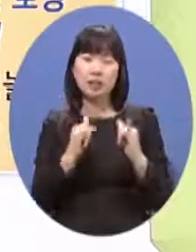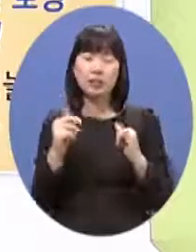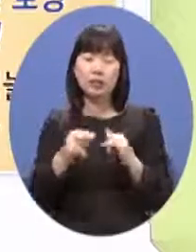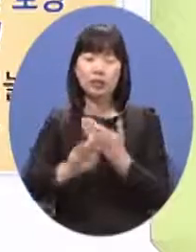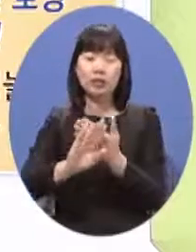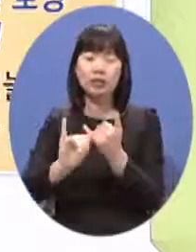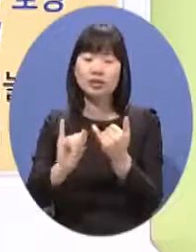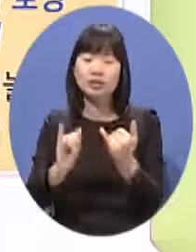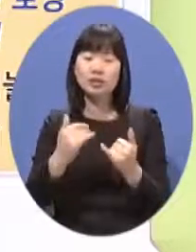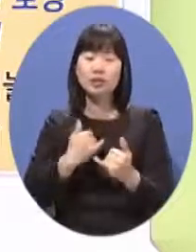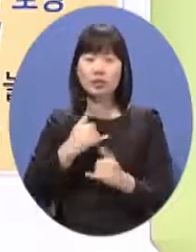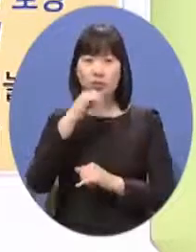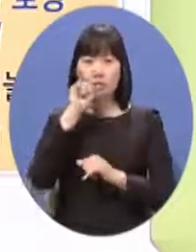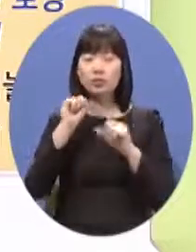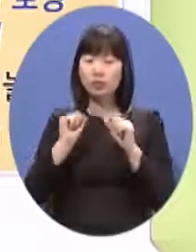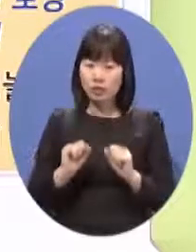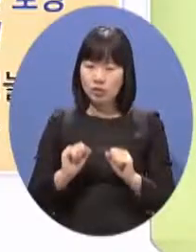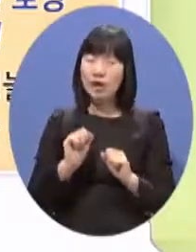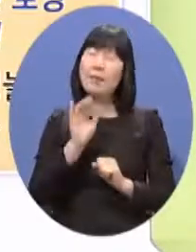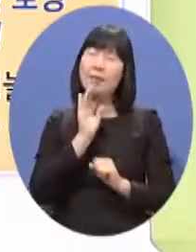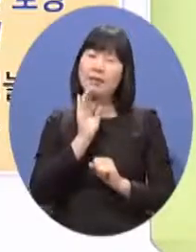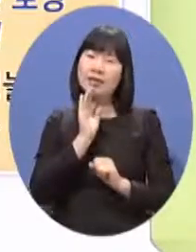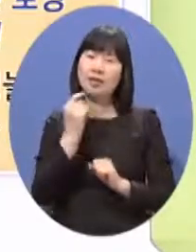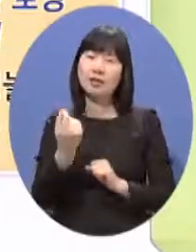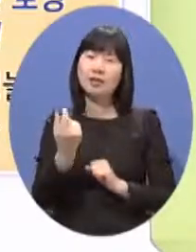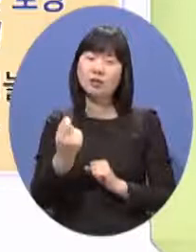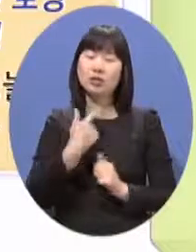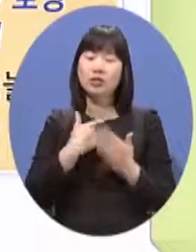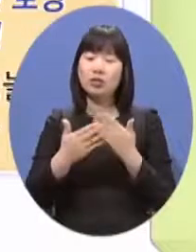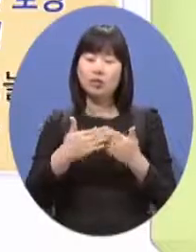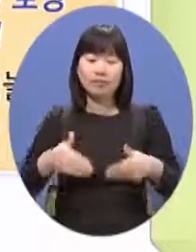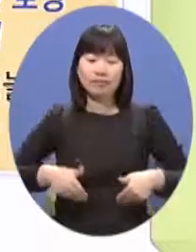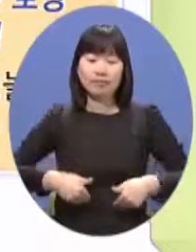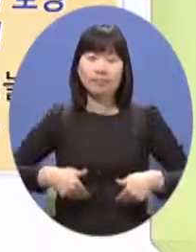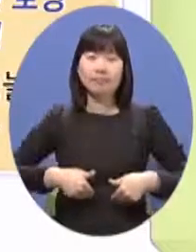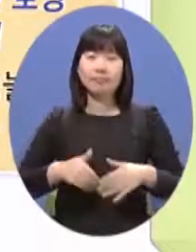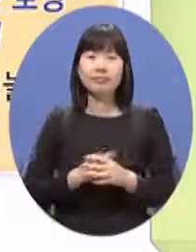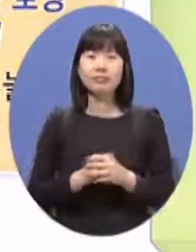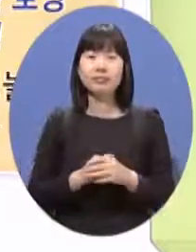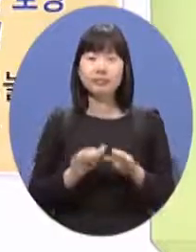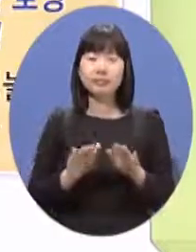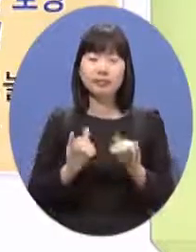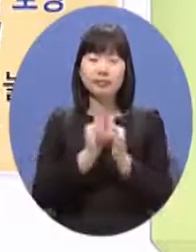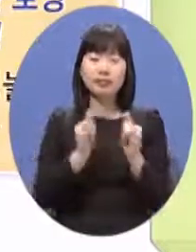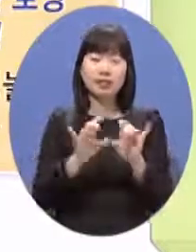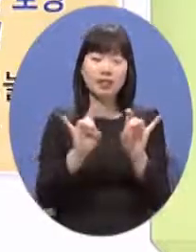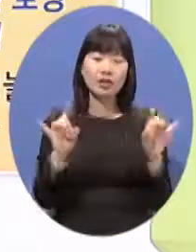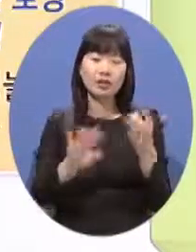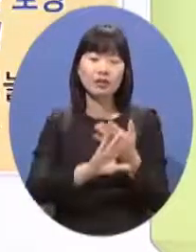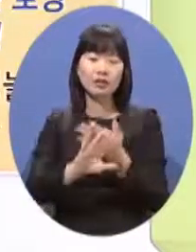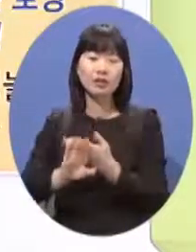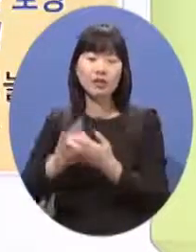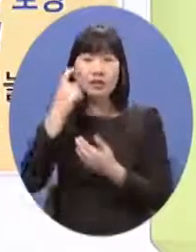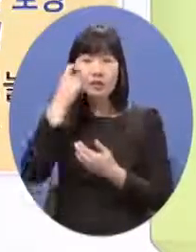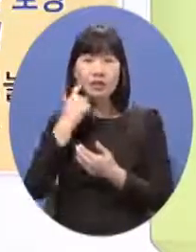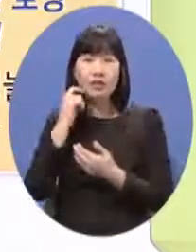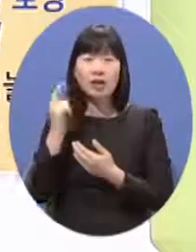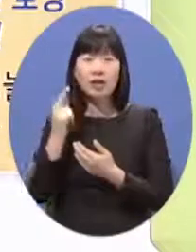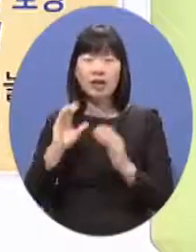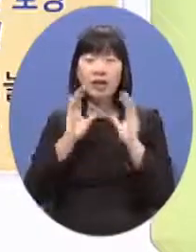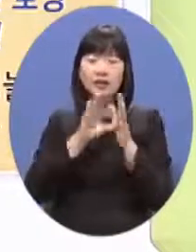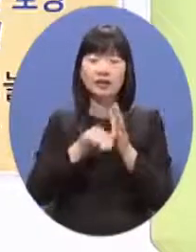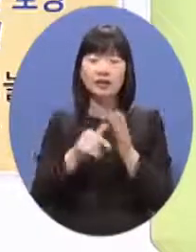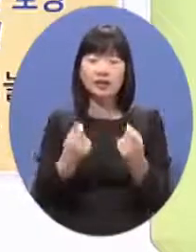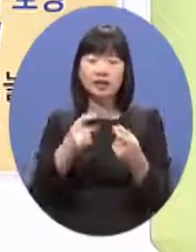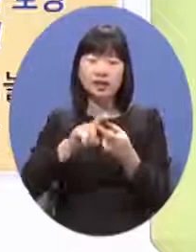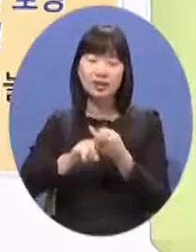다른 사람도 나한테 좋은 존재야. 이런 것들을 경험해야 되는데 이게 사람마다 다르게 느끼는 게 아니라 아기 때